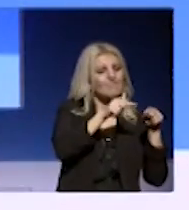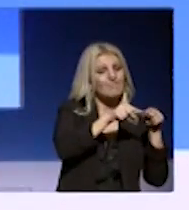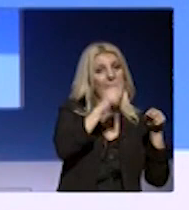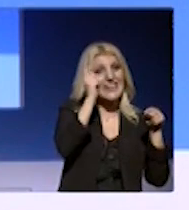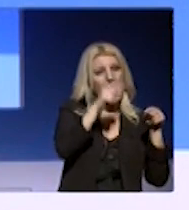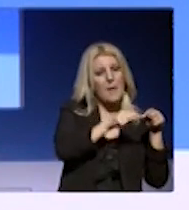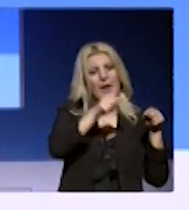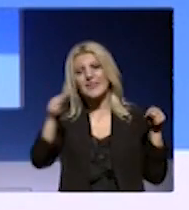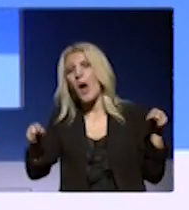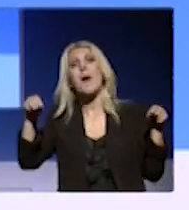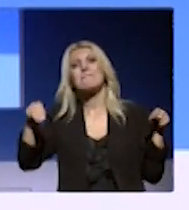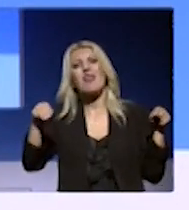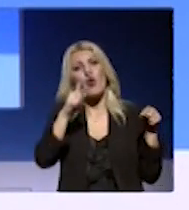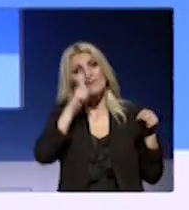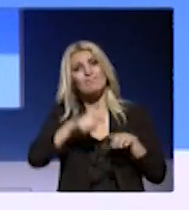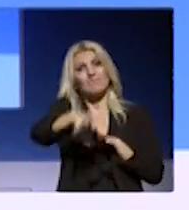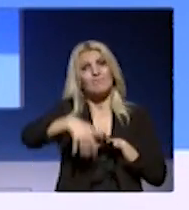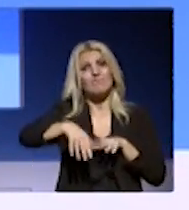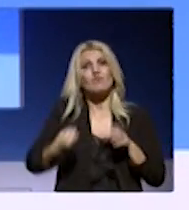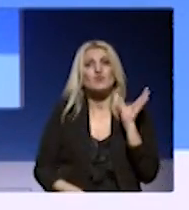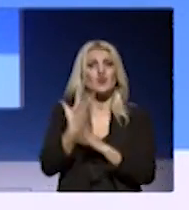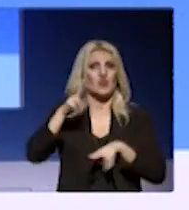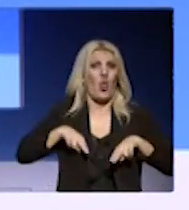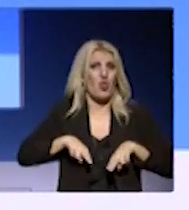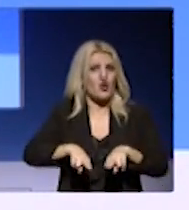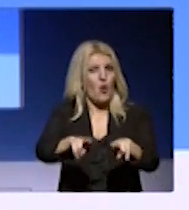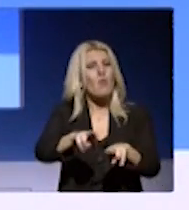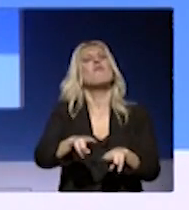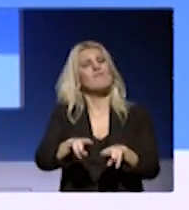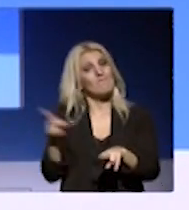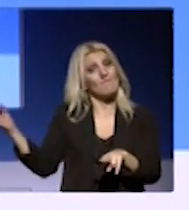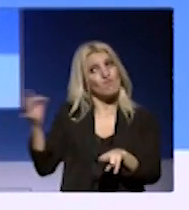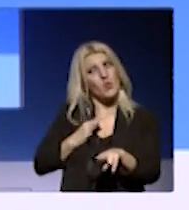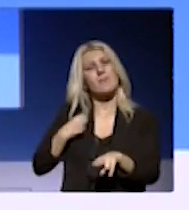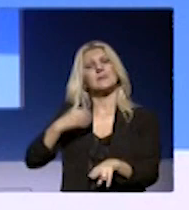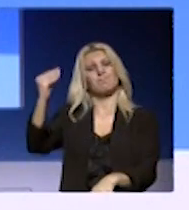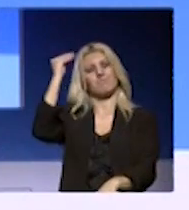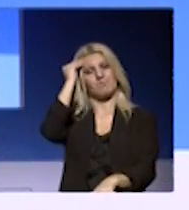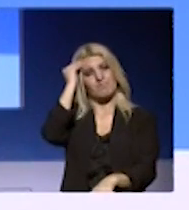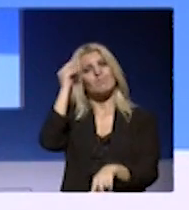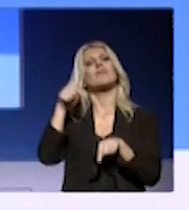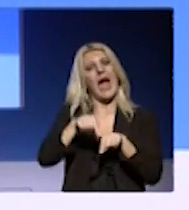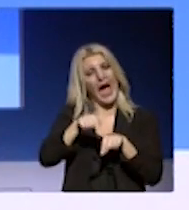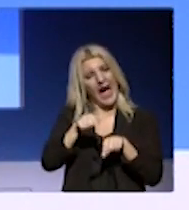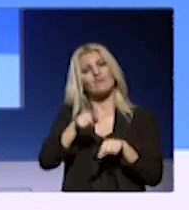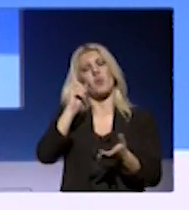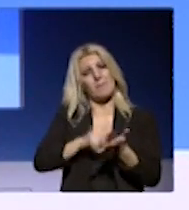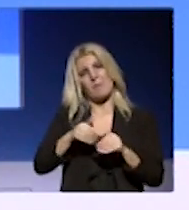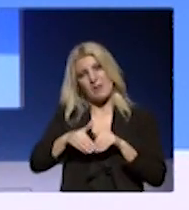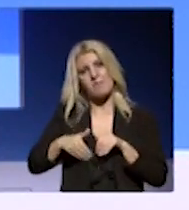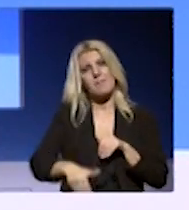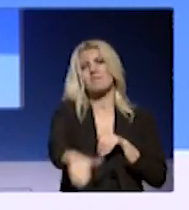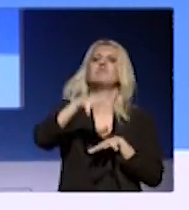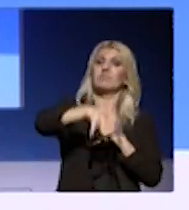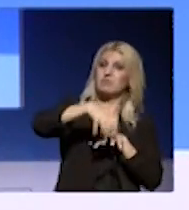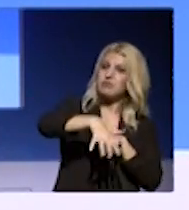μία επένδυση η οποία δεν θα στηρίξει απλά την δραστηριότητα, την επενδυτική της εταιρείας,